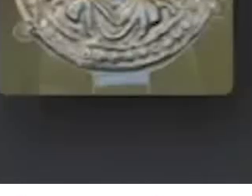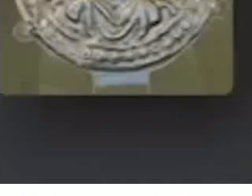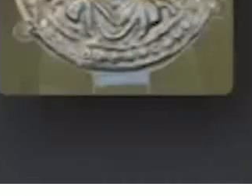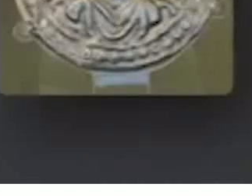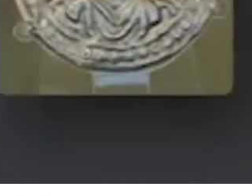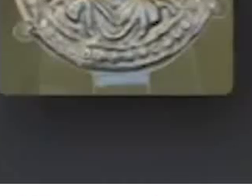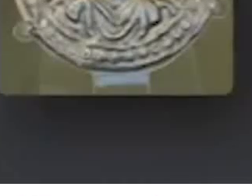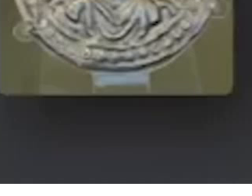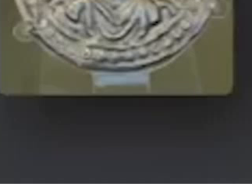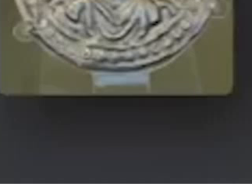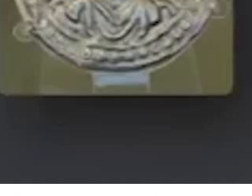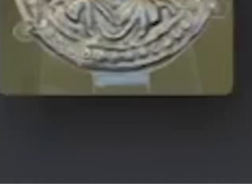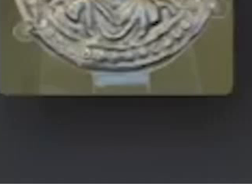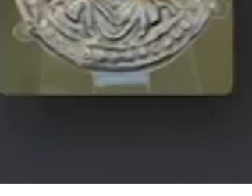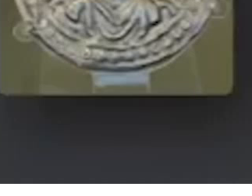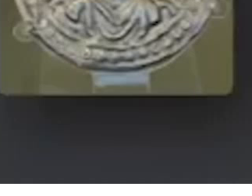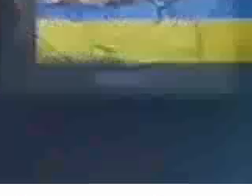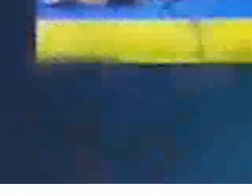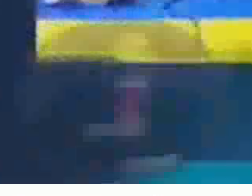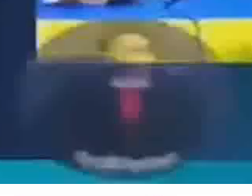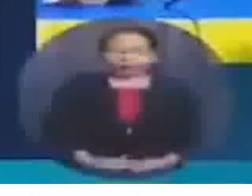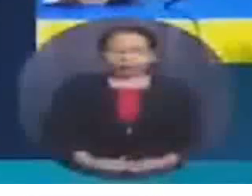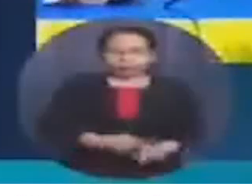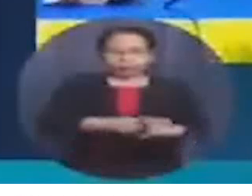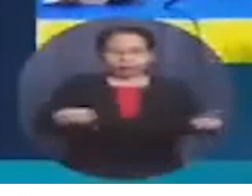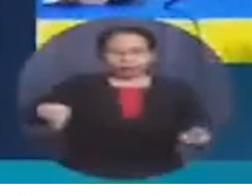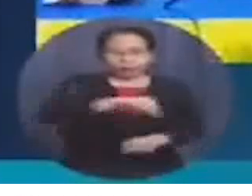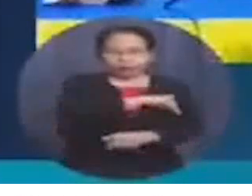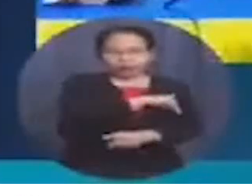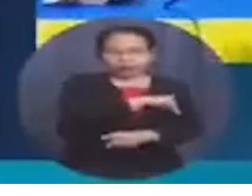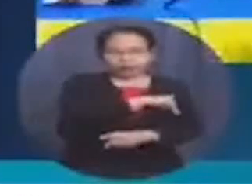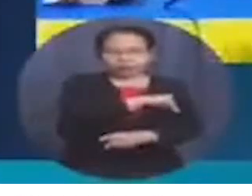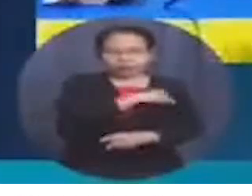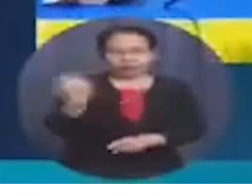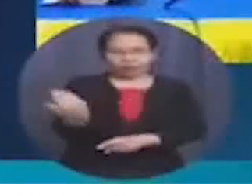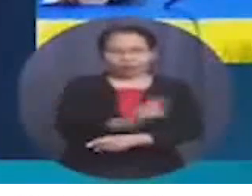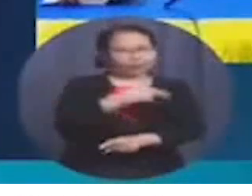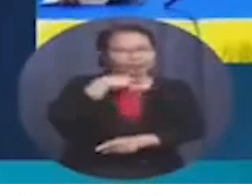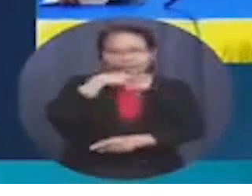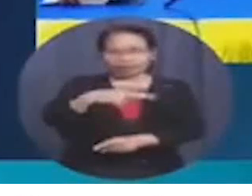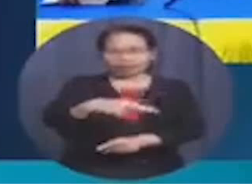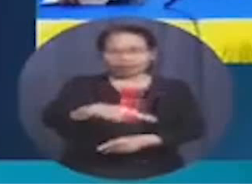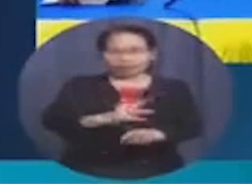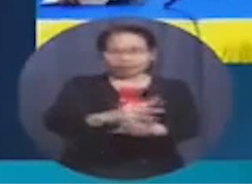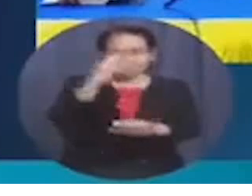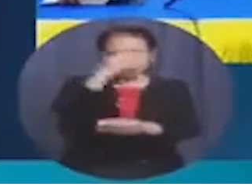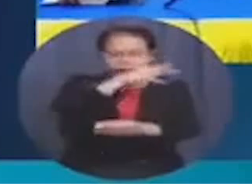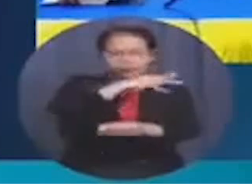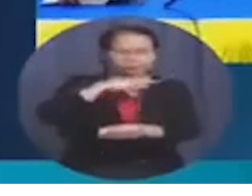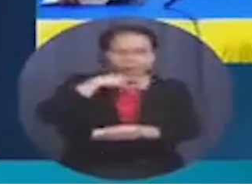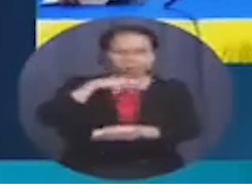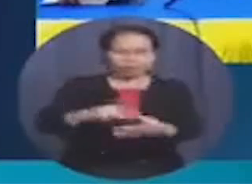iba, bahala sila. Ganun lang. Pero ang amin, hindi imbento. Hindi kwento-kwento, hindi